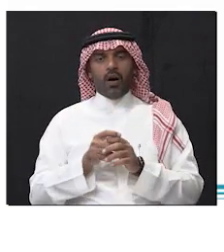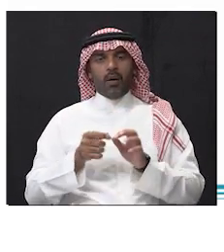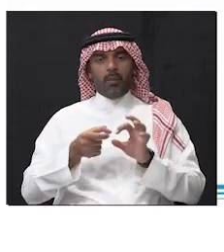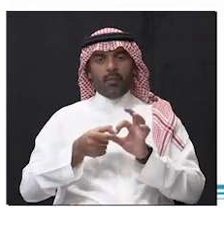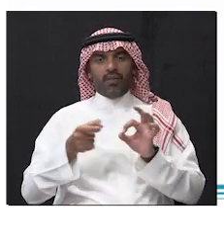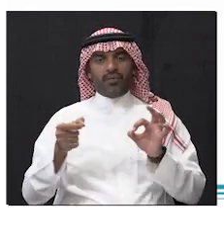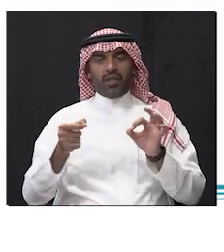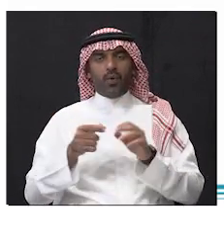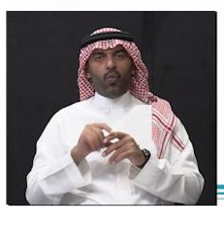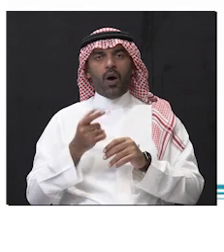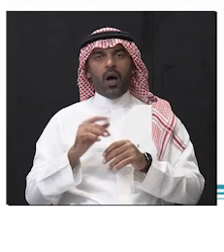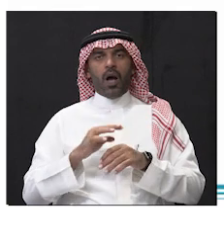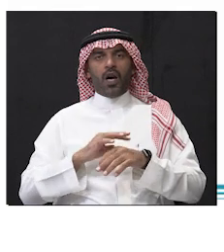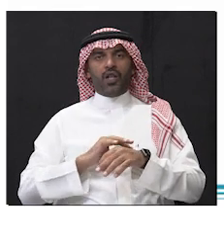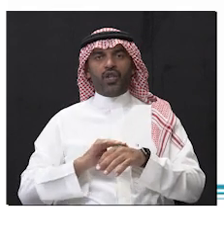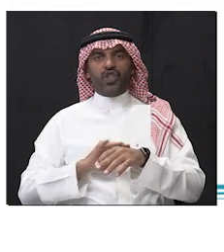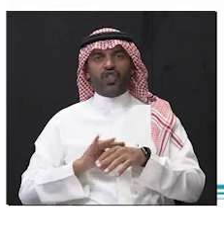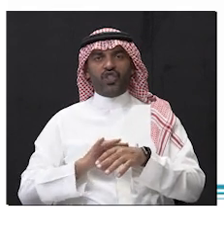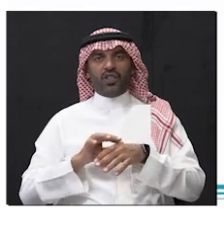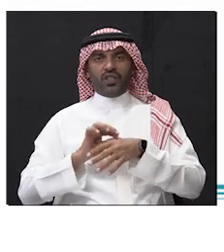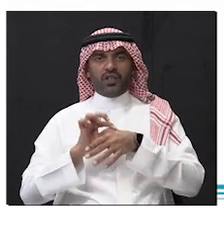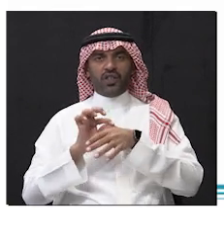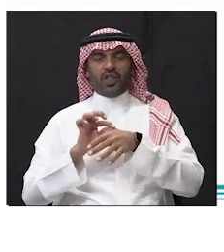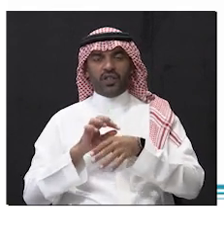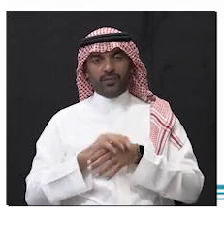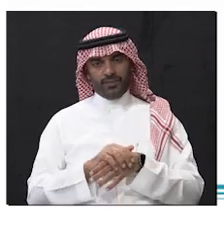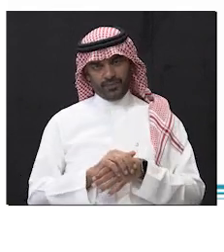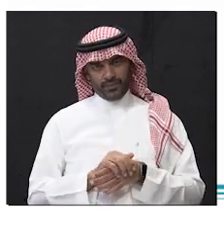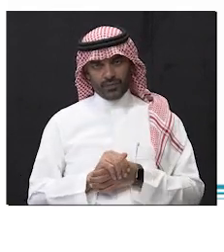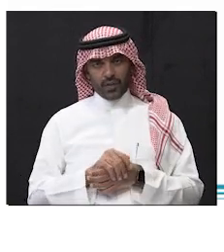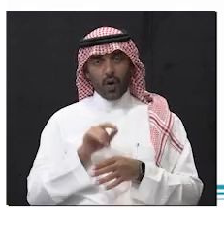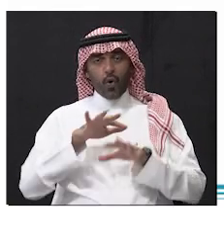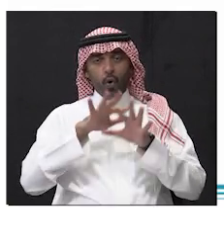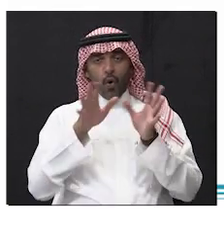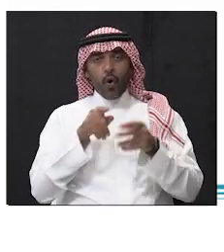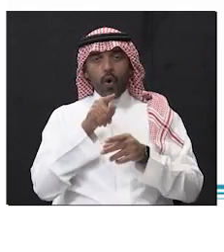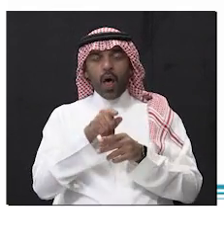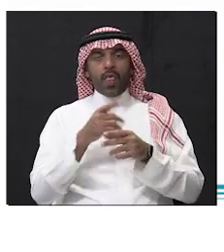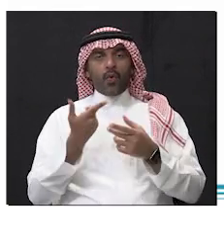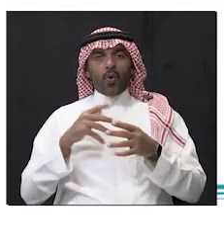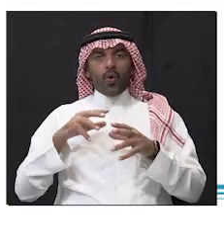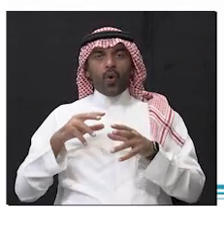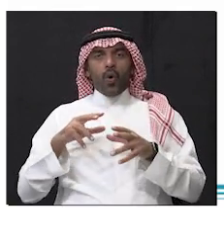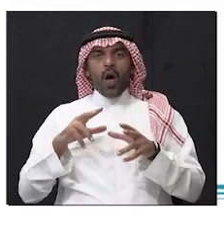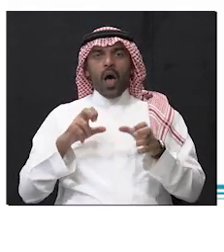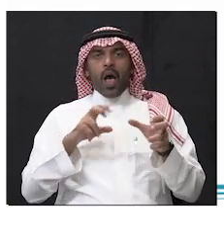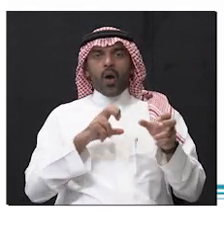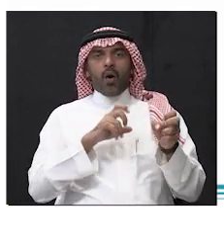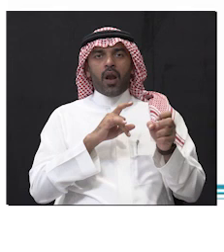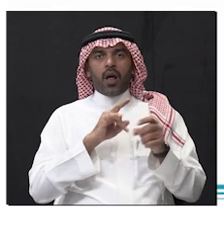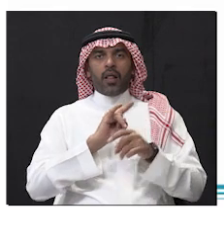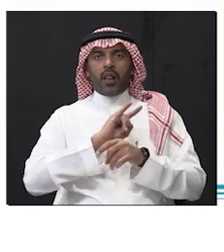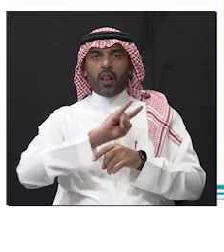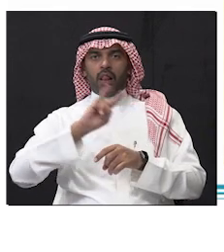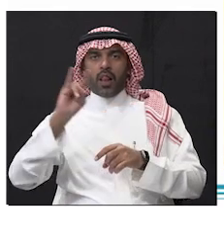الجلد. ولاحظ أنها حيوانات لا فقرية، لا تحتوي على عمود فقري.